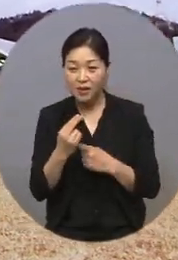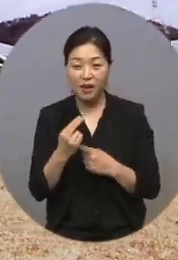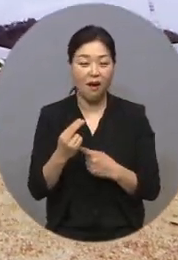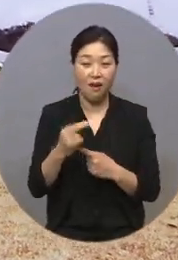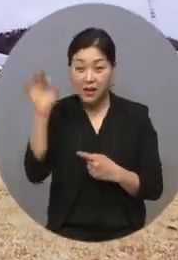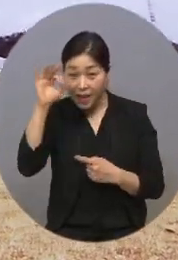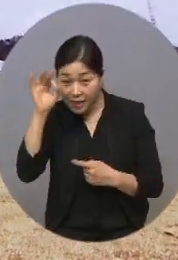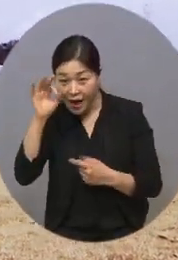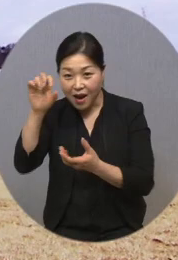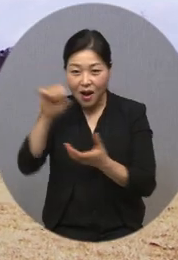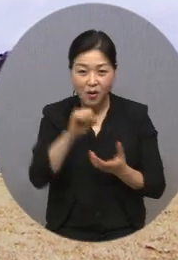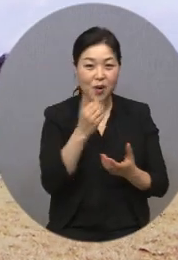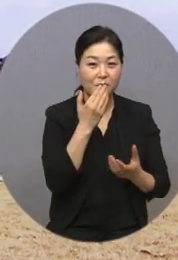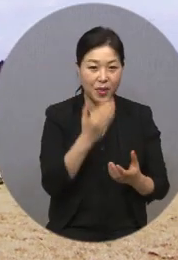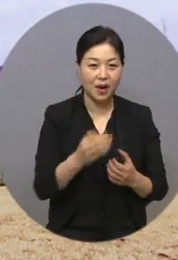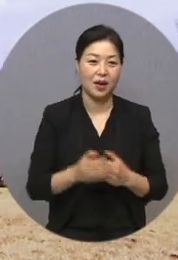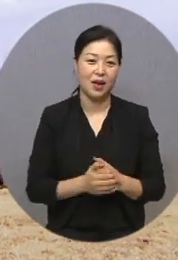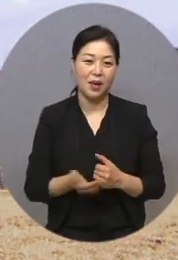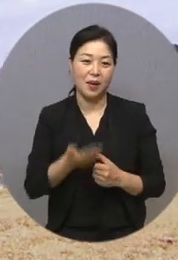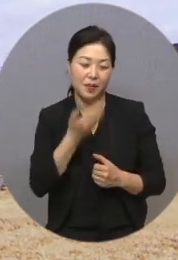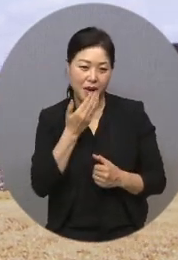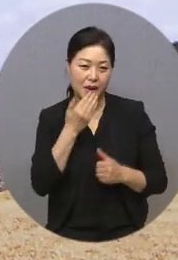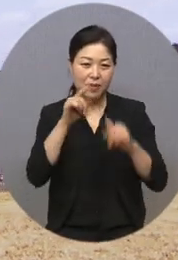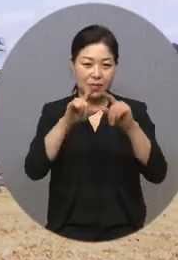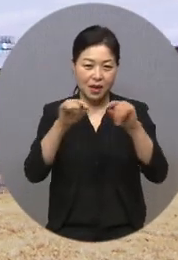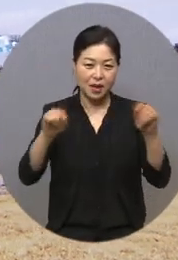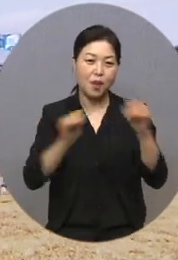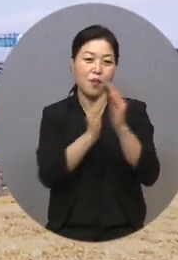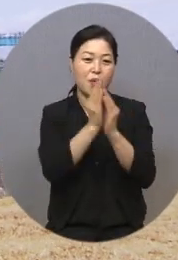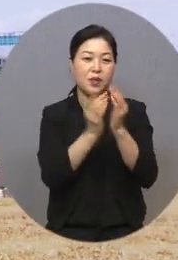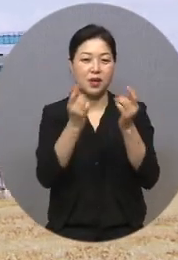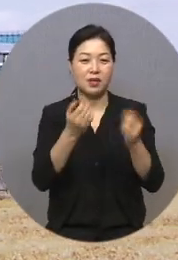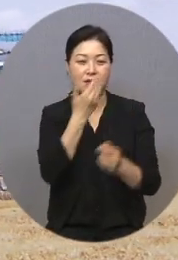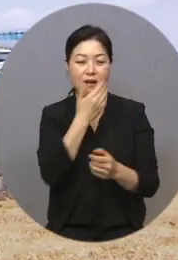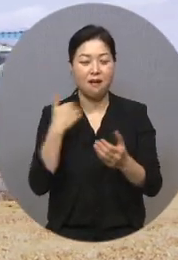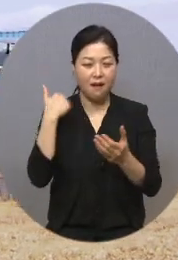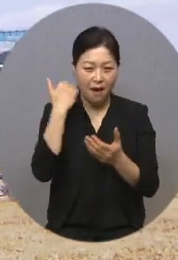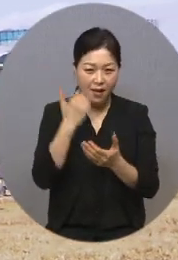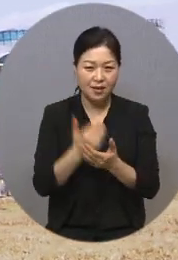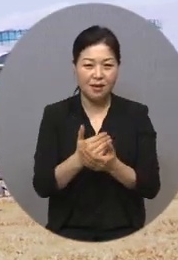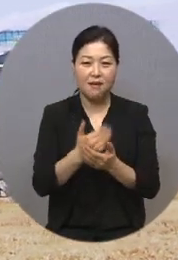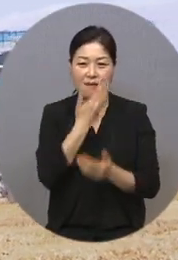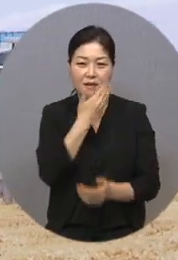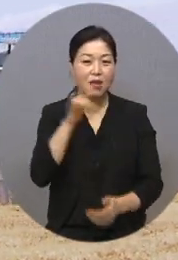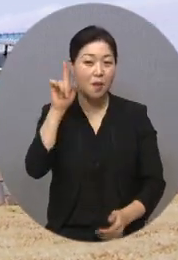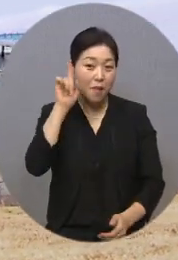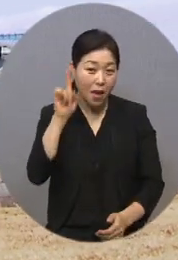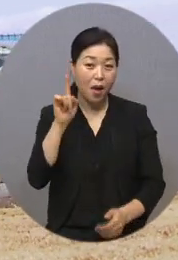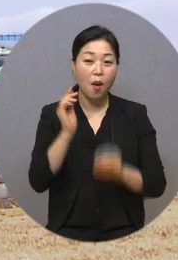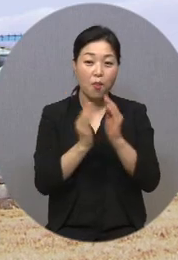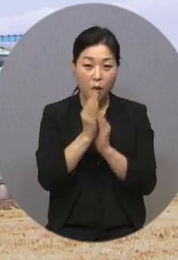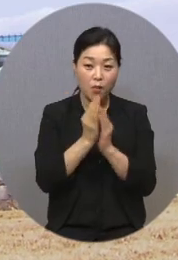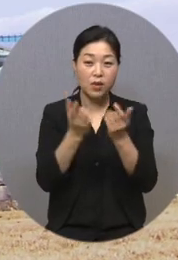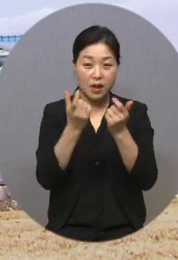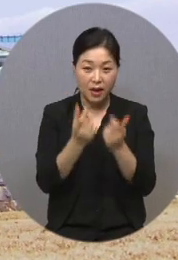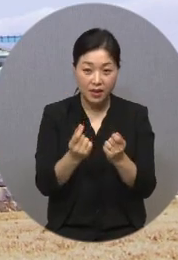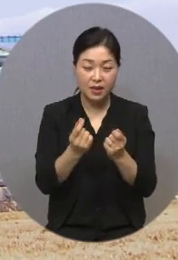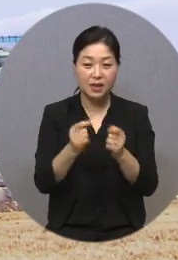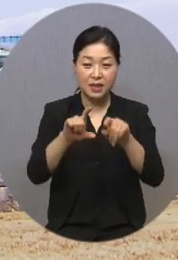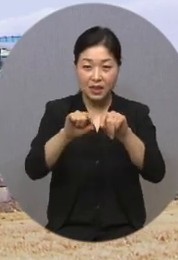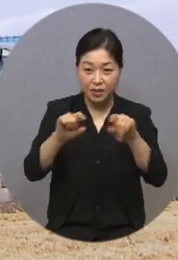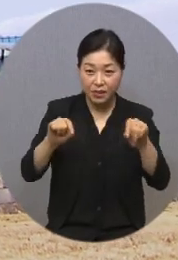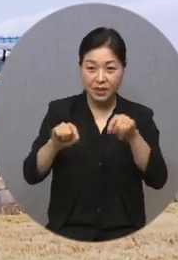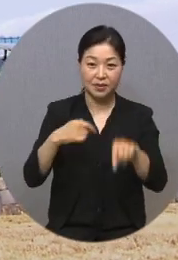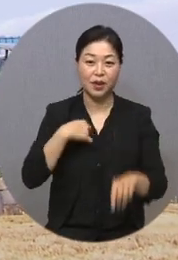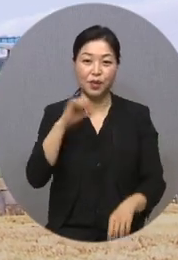장터. 여러분 밥상기에 보물 같은 영양 가득 영양 만점 남도의 보물 같은 음식들 어떤 것들이 있는지 한번